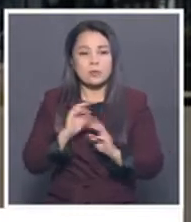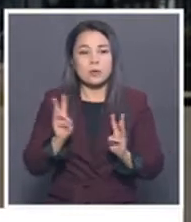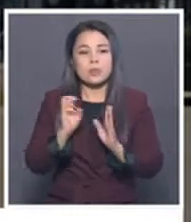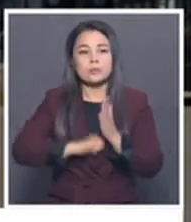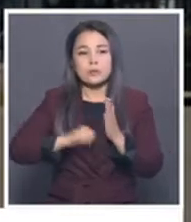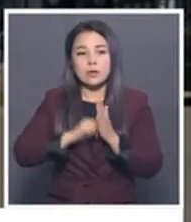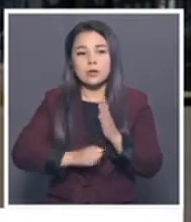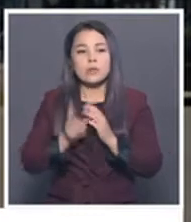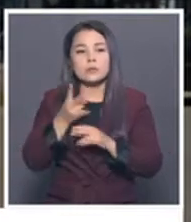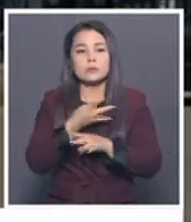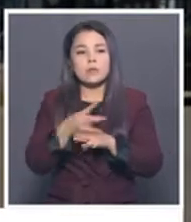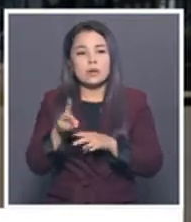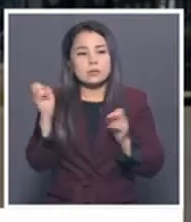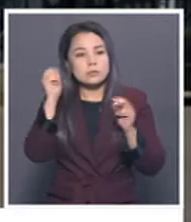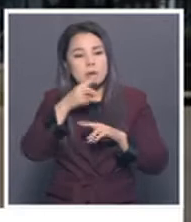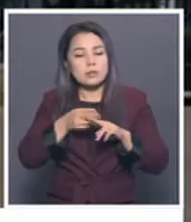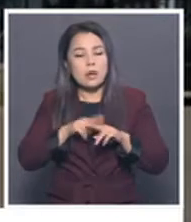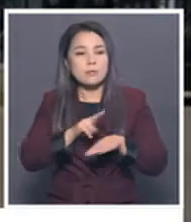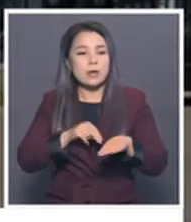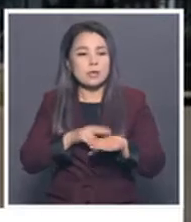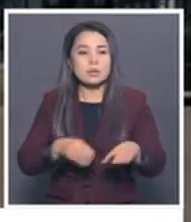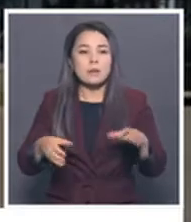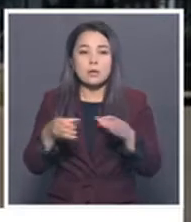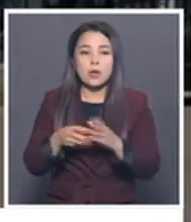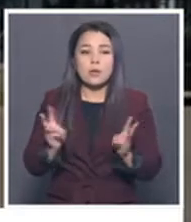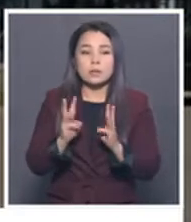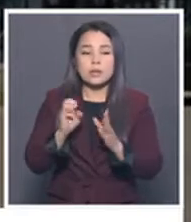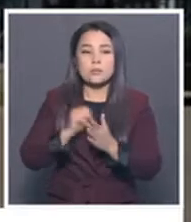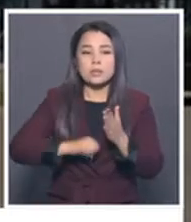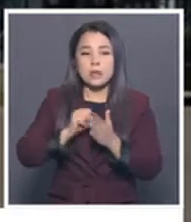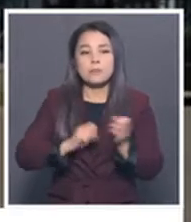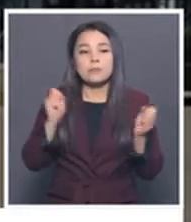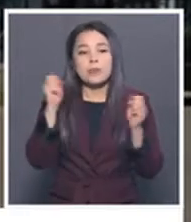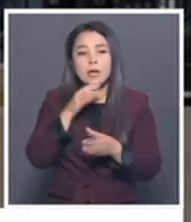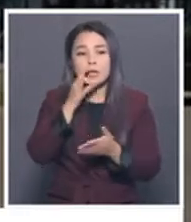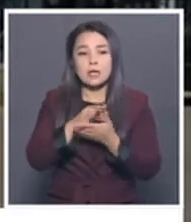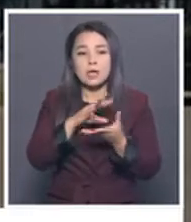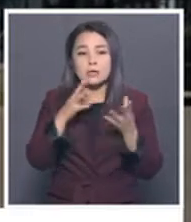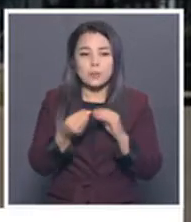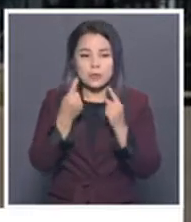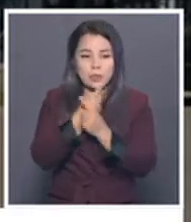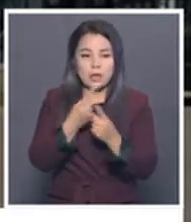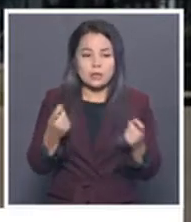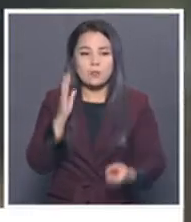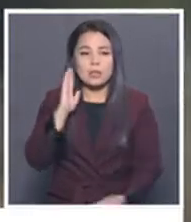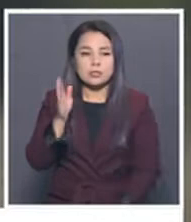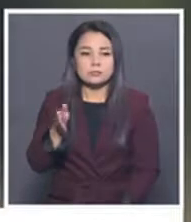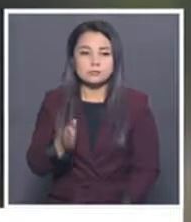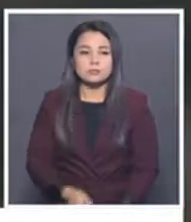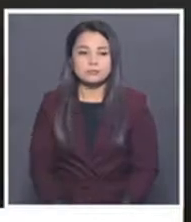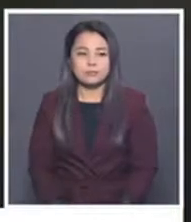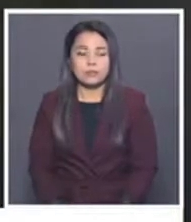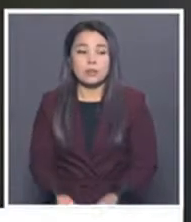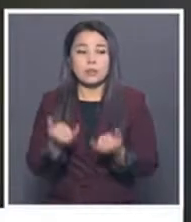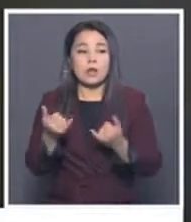тобы жұмыс істеп жатыр. Полиция департаментінің төтеншеліктер өрттің себебі белгілі болған соң нәтижесін жариялаймыз деп отыр.